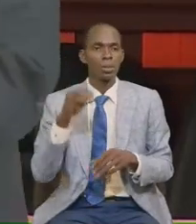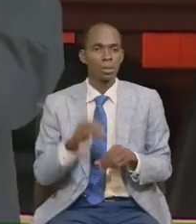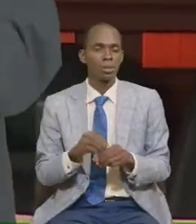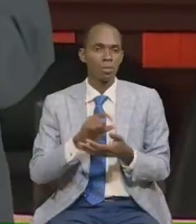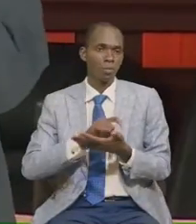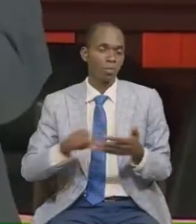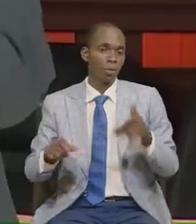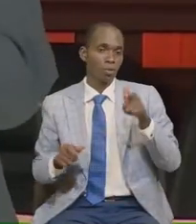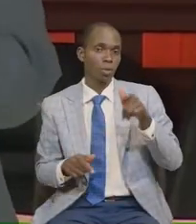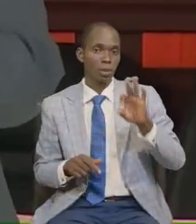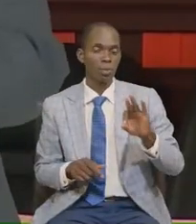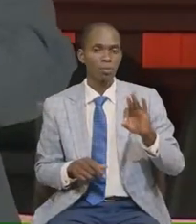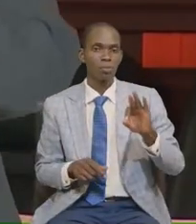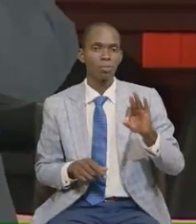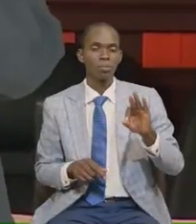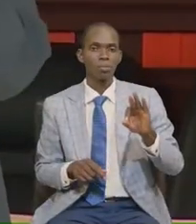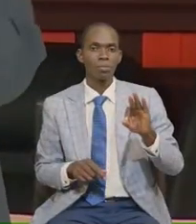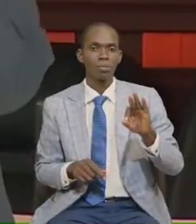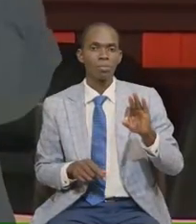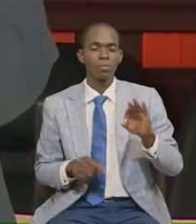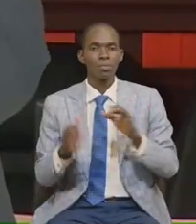leur répondit.